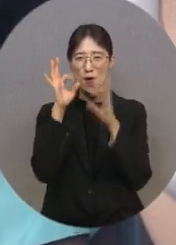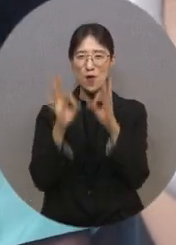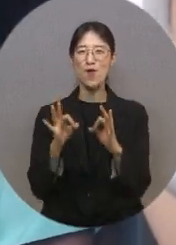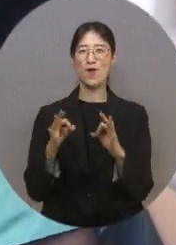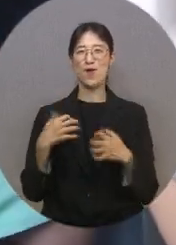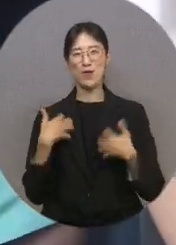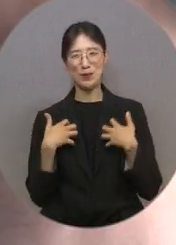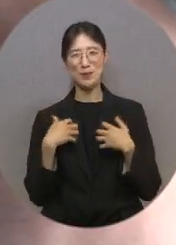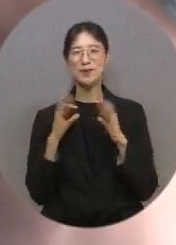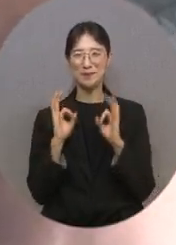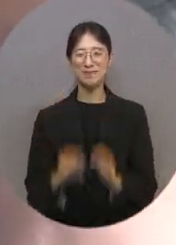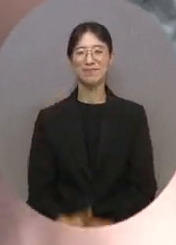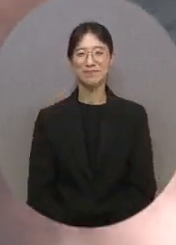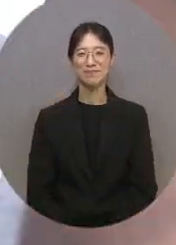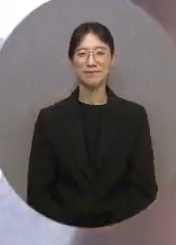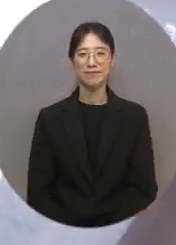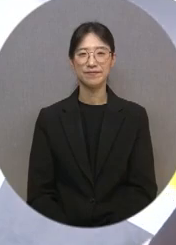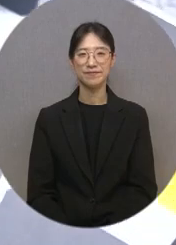가득합니다.